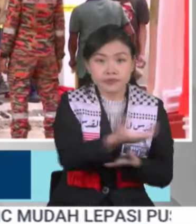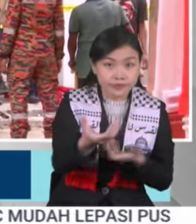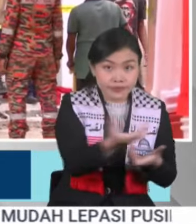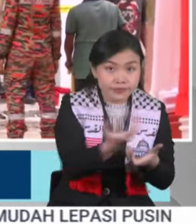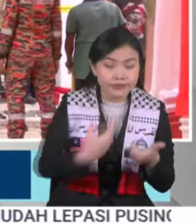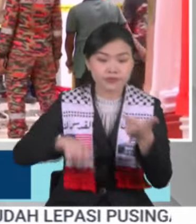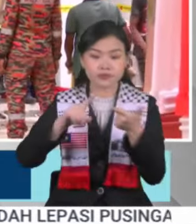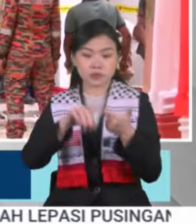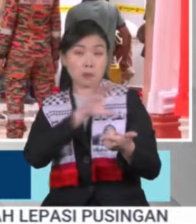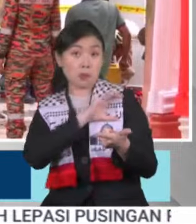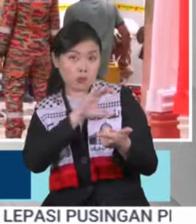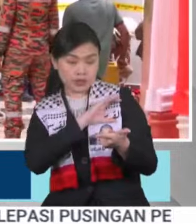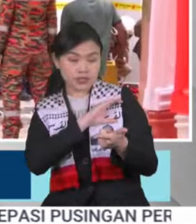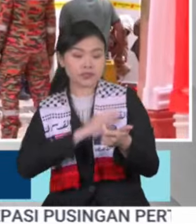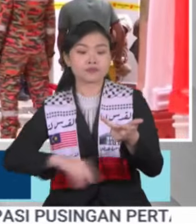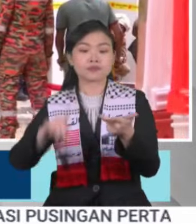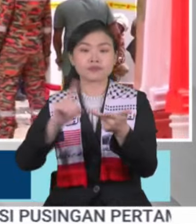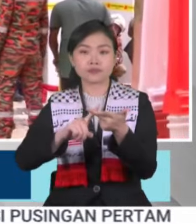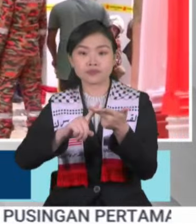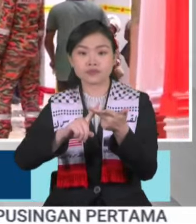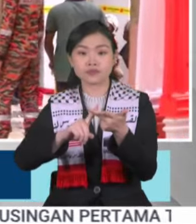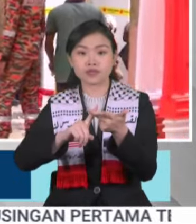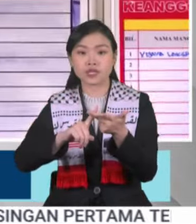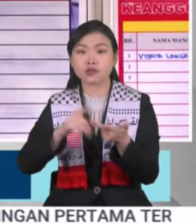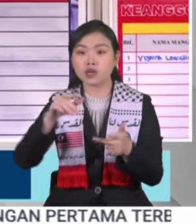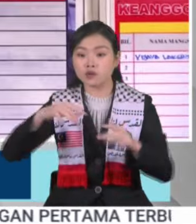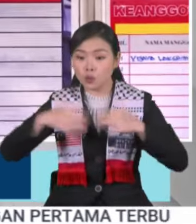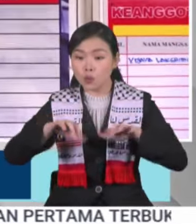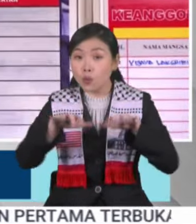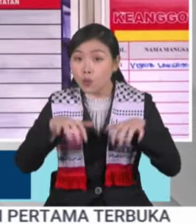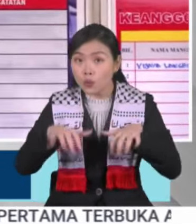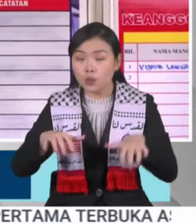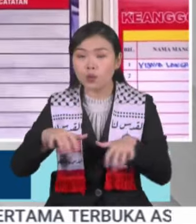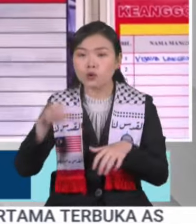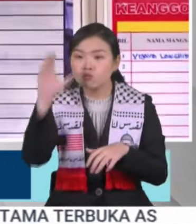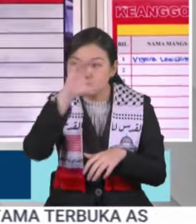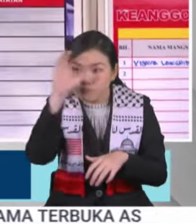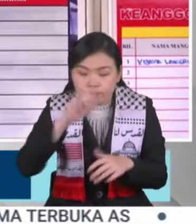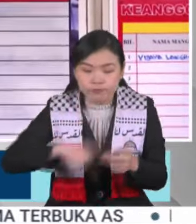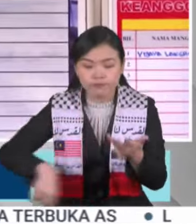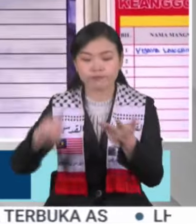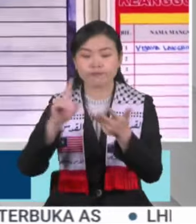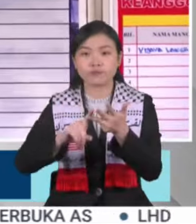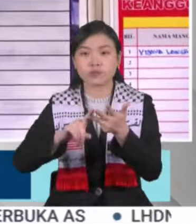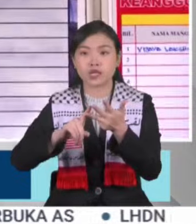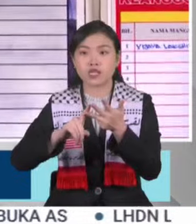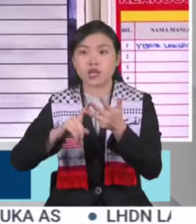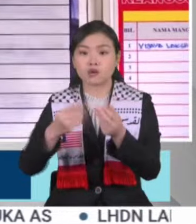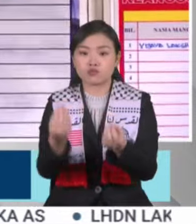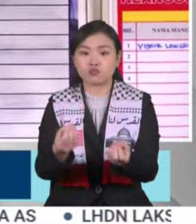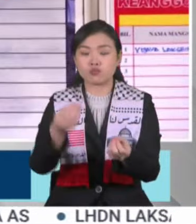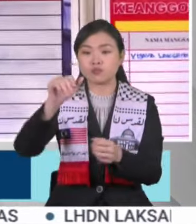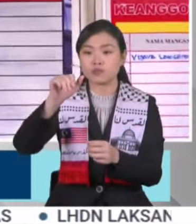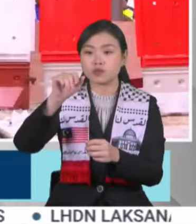Penyelamat, Polis Diraja Malaysia, Unit Anjing Pengesan K9 dan Agensi Nuklear